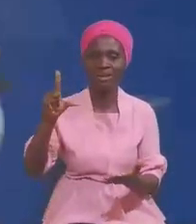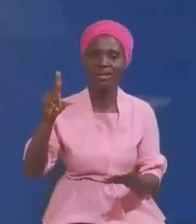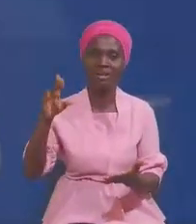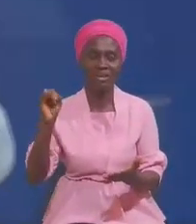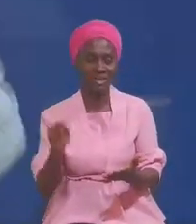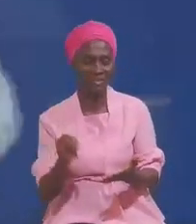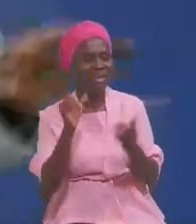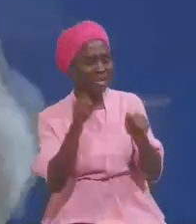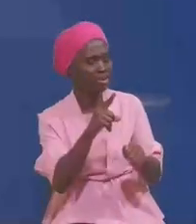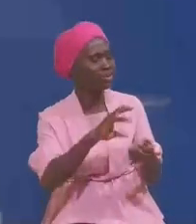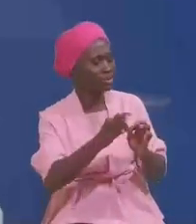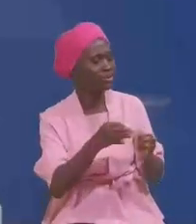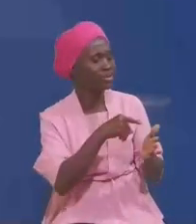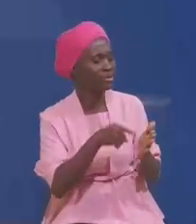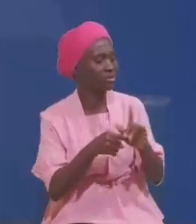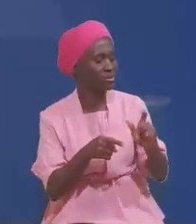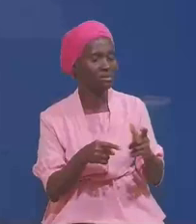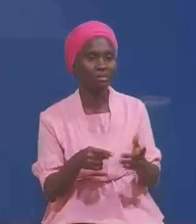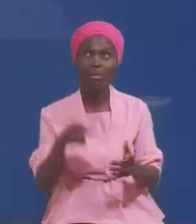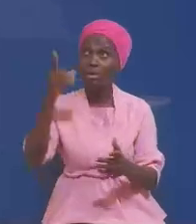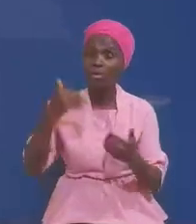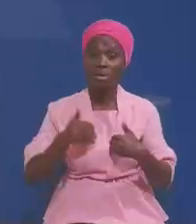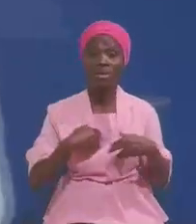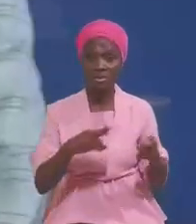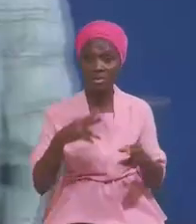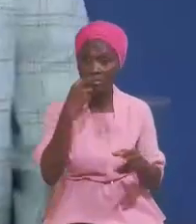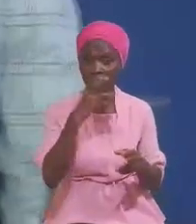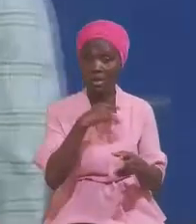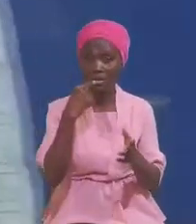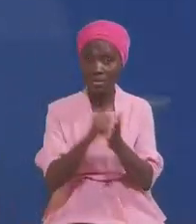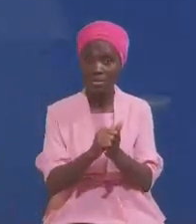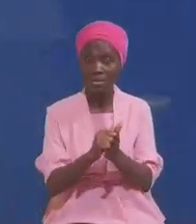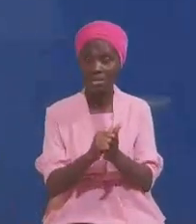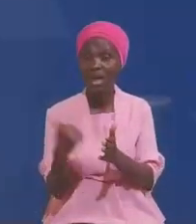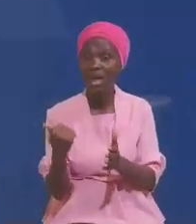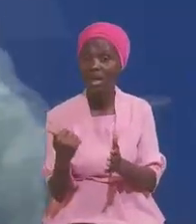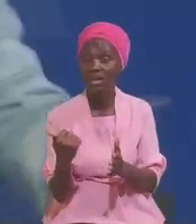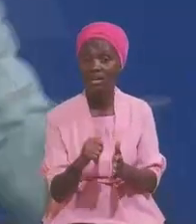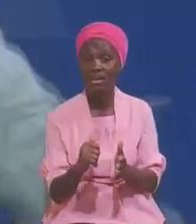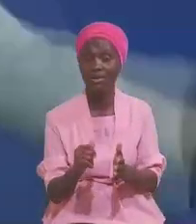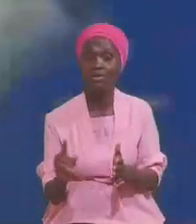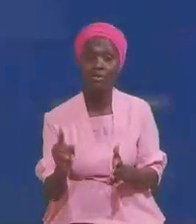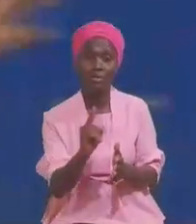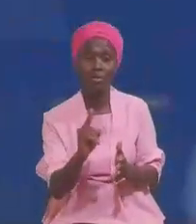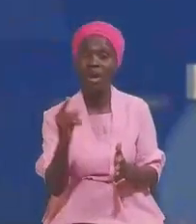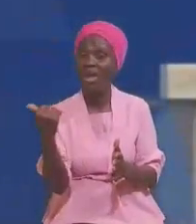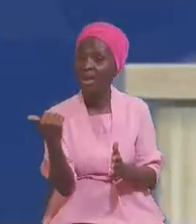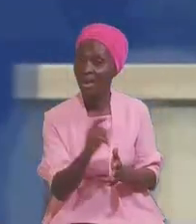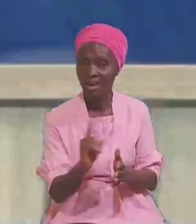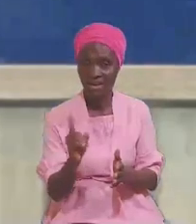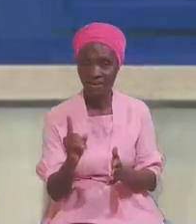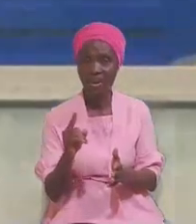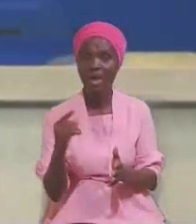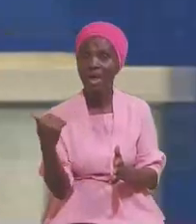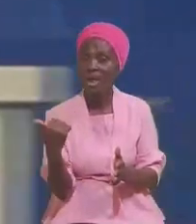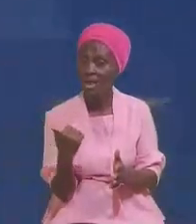Jean Calvin. Est-ce que tu peux interpréter ça? Le Seigneur a parlé. Que quiconque, partout, où que